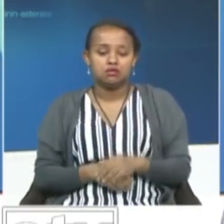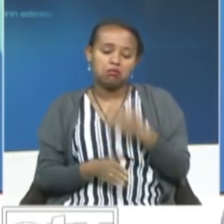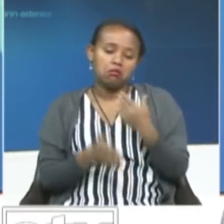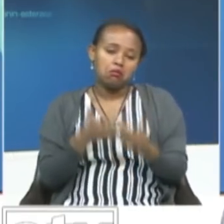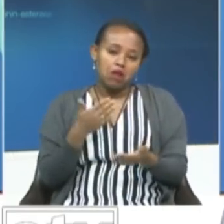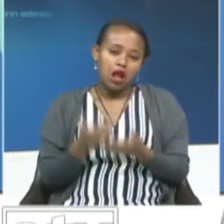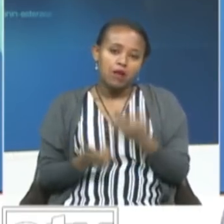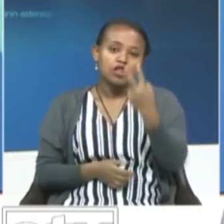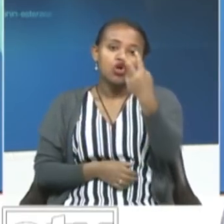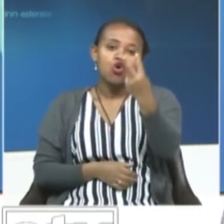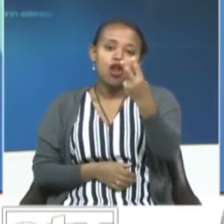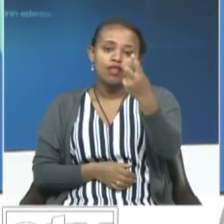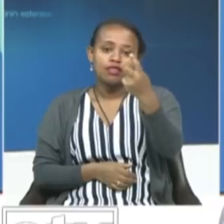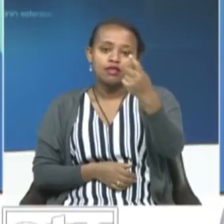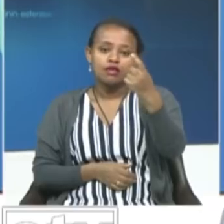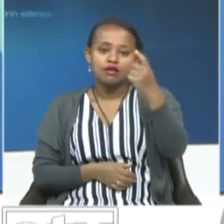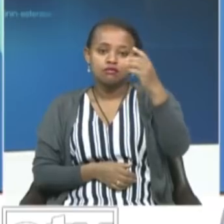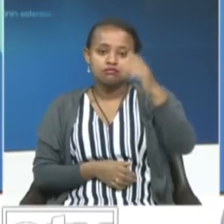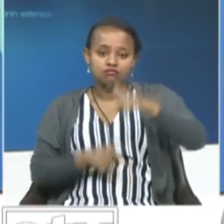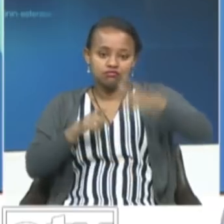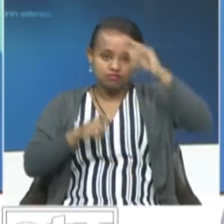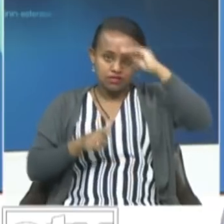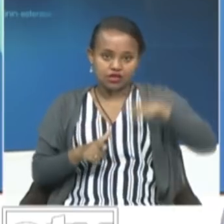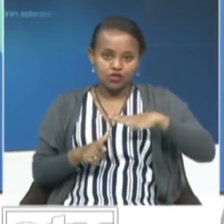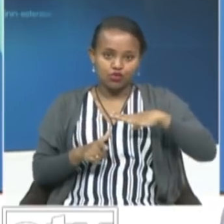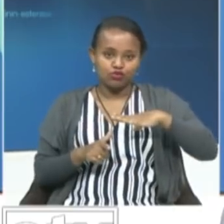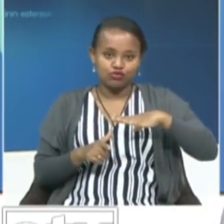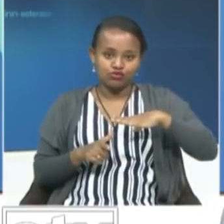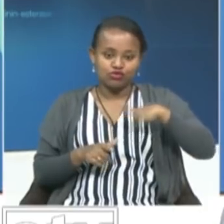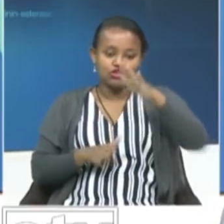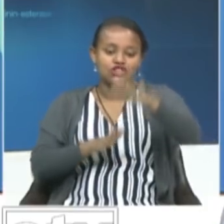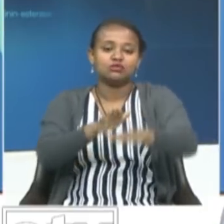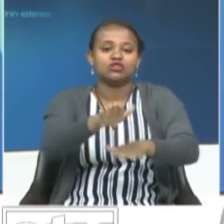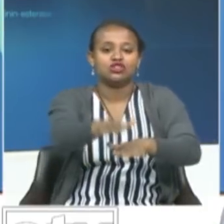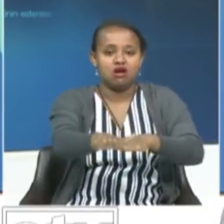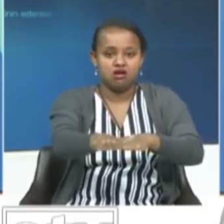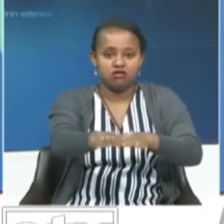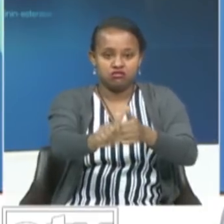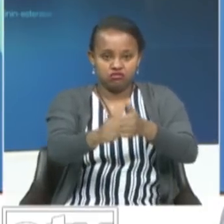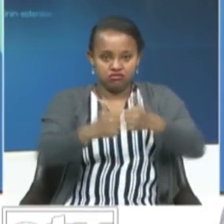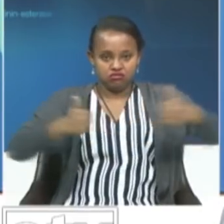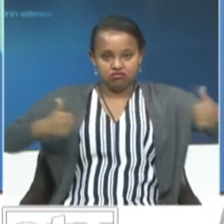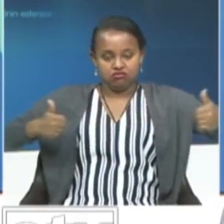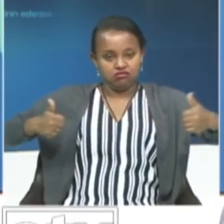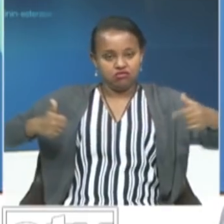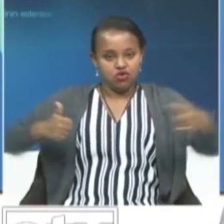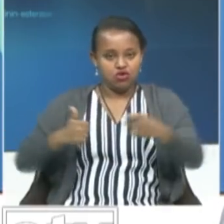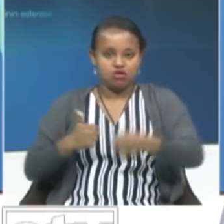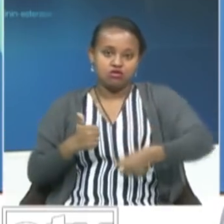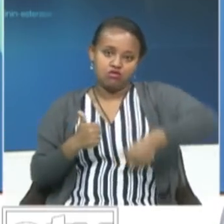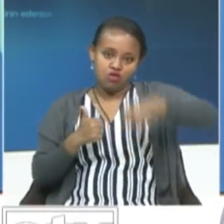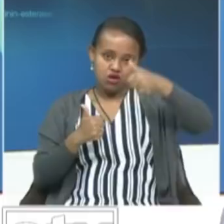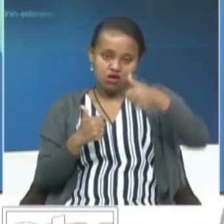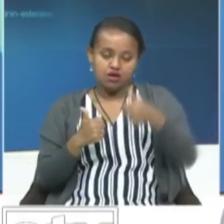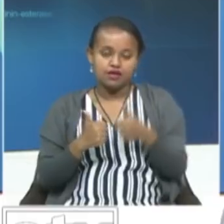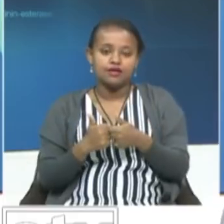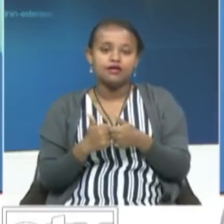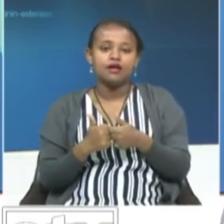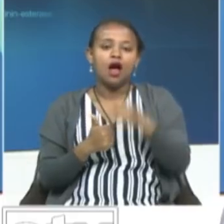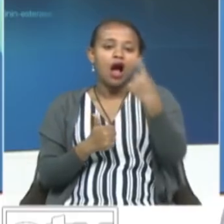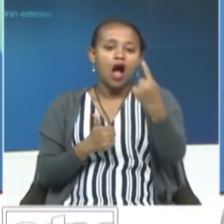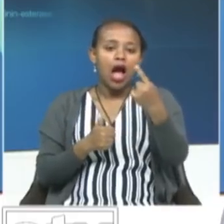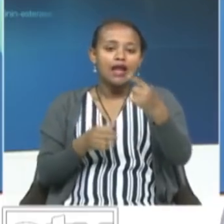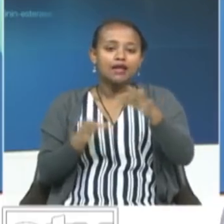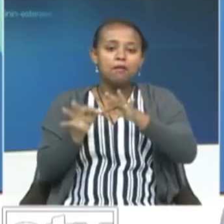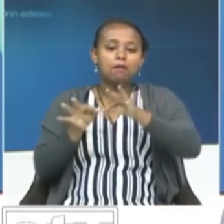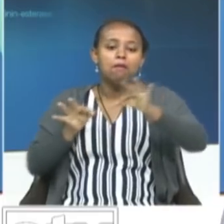ምናልባት ሁለት የአዋቂ እርምጃ ብናኞች አንድ ሰው በሚያስነጥስበት ጊዜ ነው በዋናነት ርቀው ሊሄዱ የሚችሉት። ከአንድ